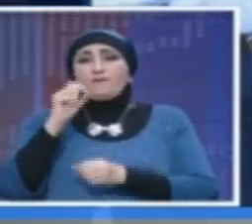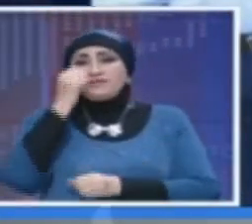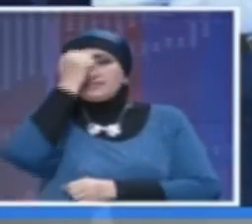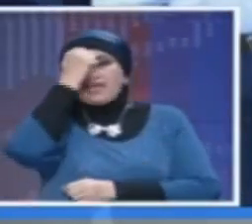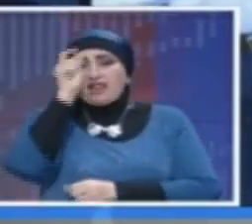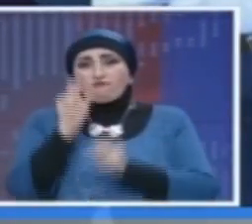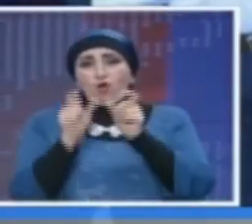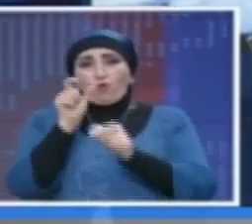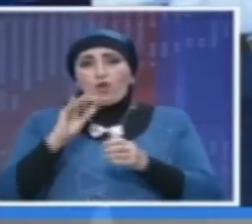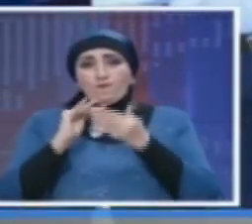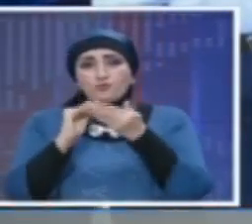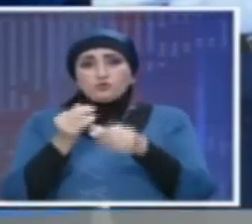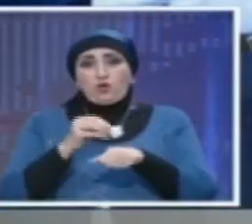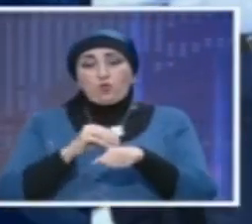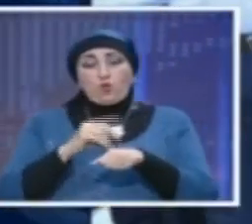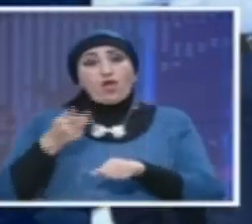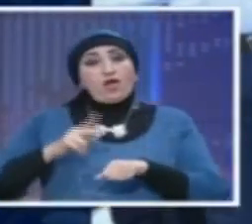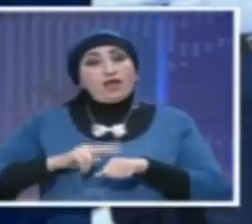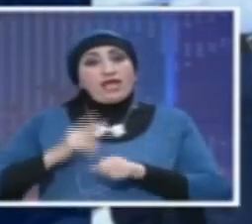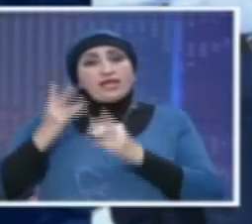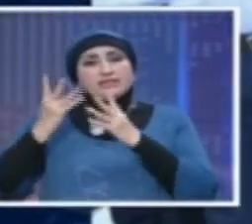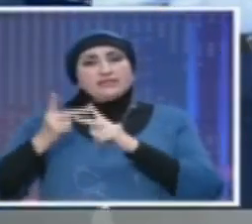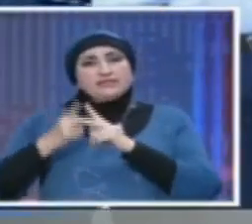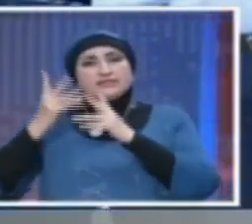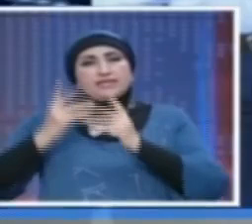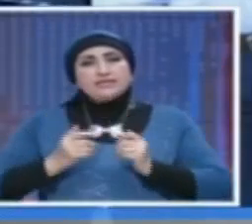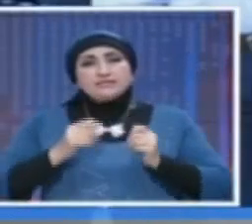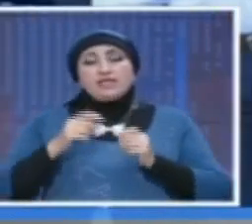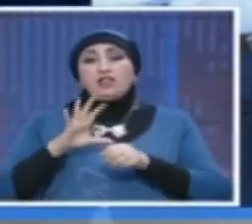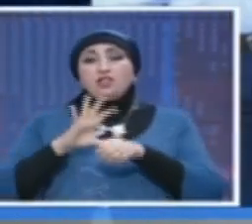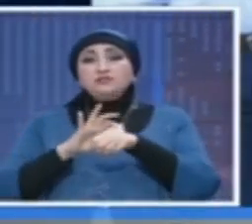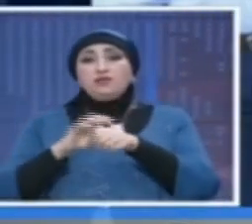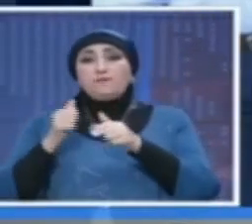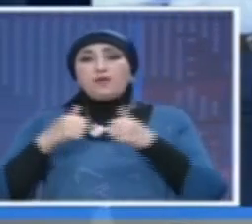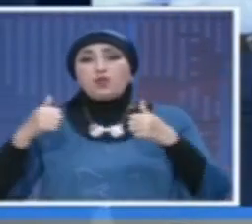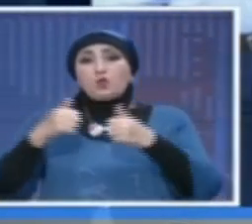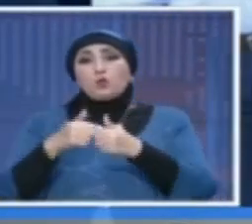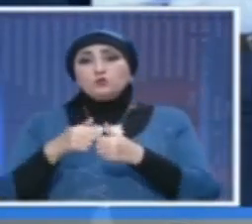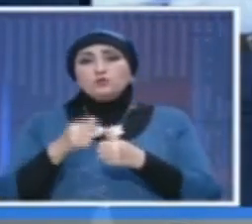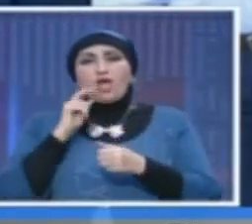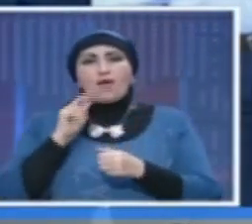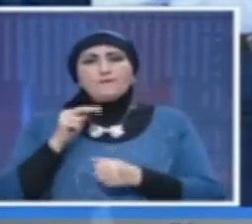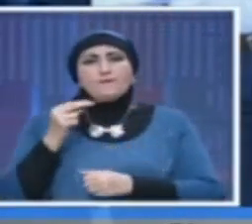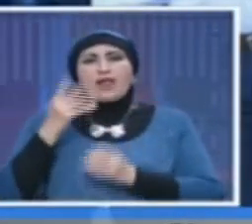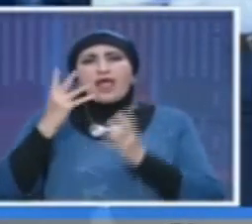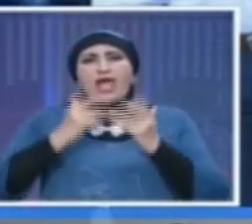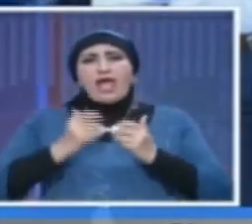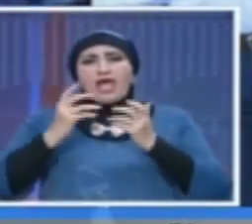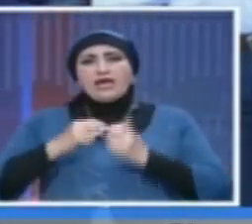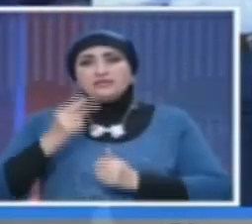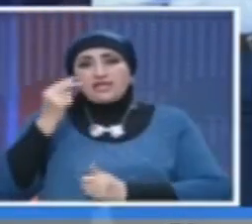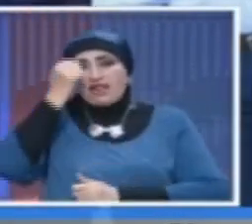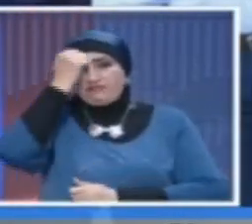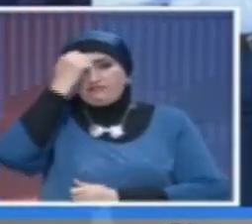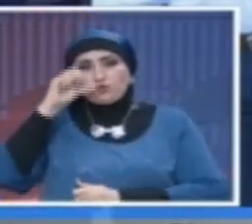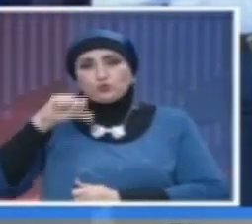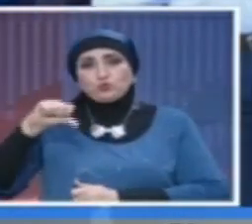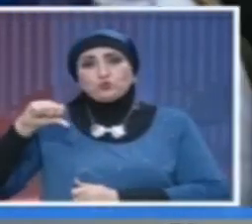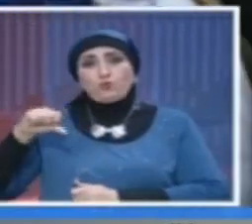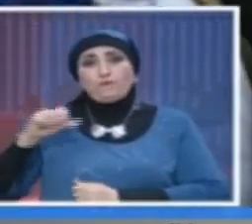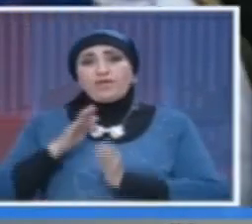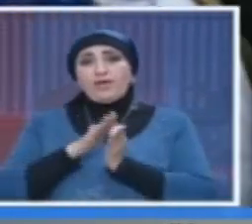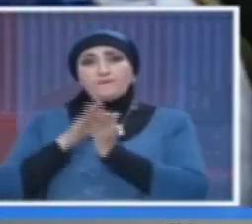5000 مواطن. كما راجعت معدل التسجيل لملفات طب الأسرة بالوحدة، والتي بلغت